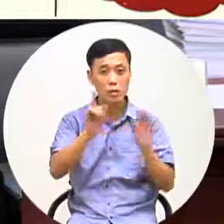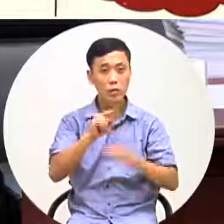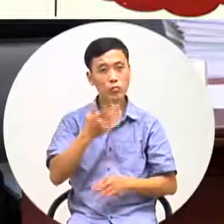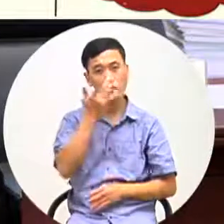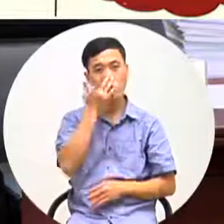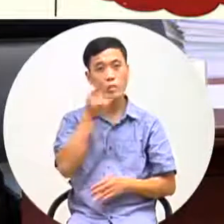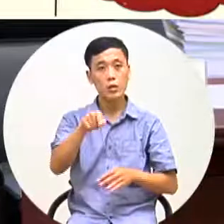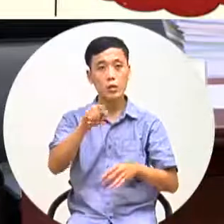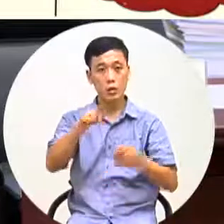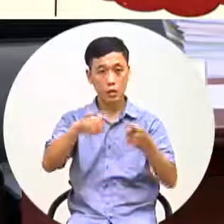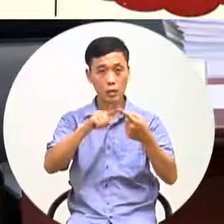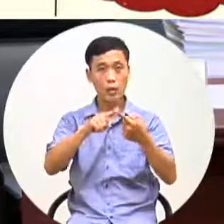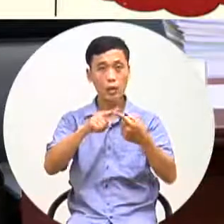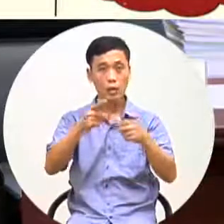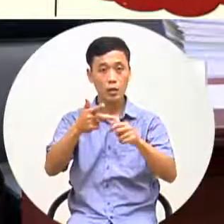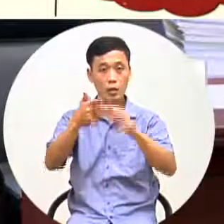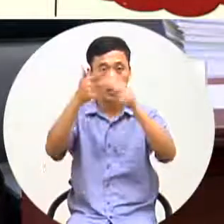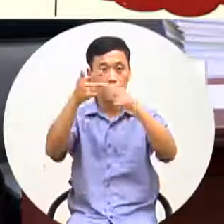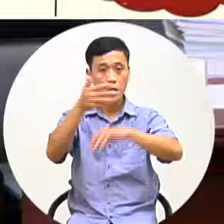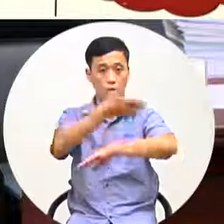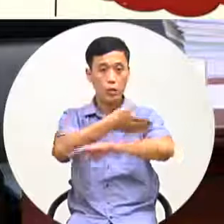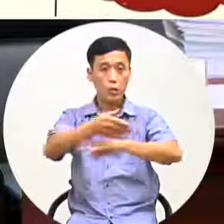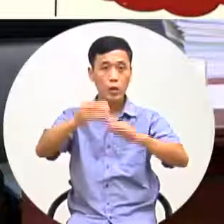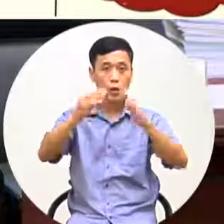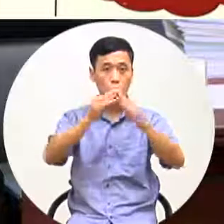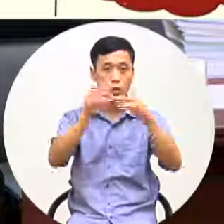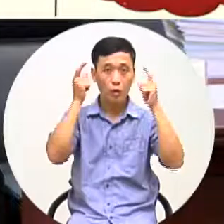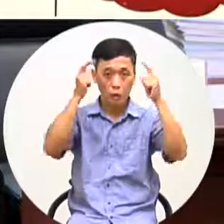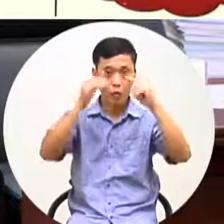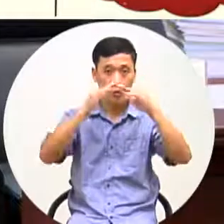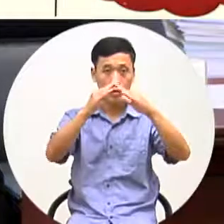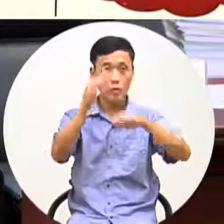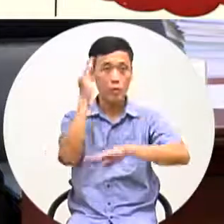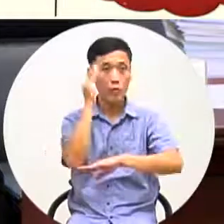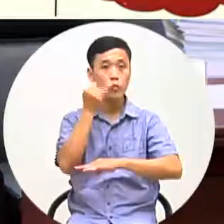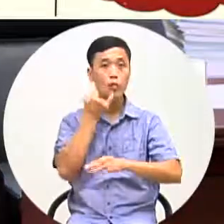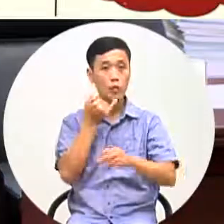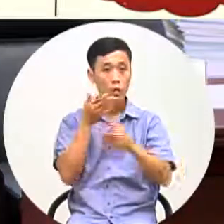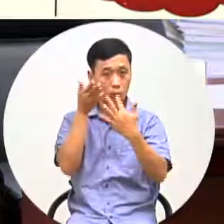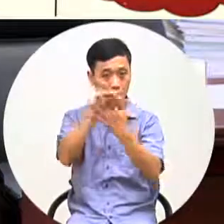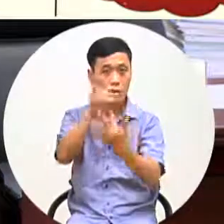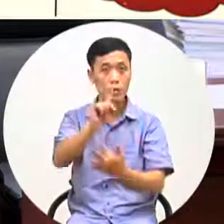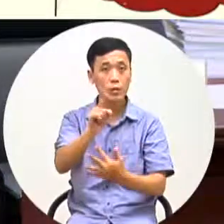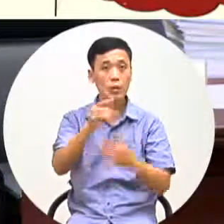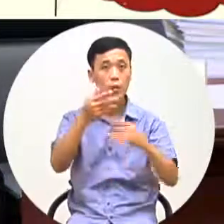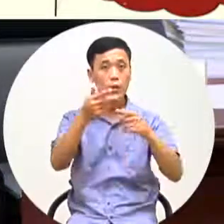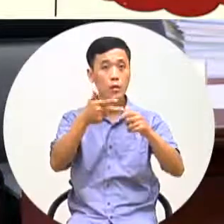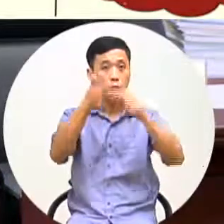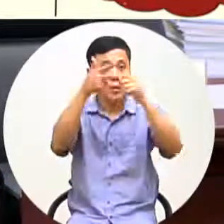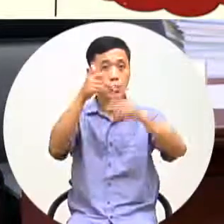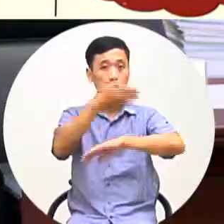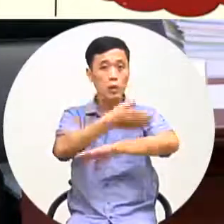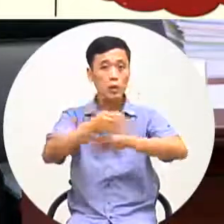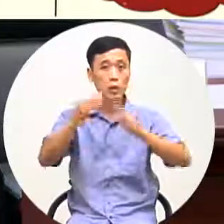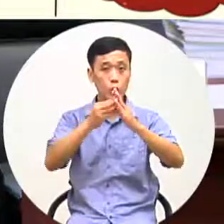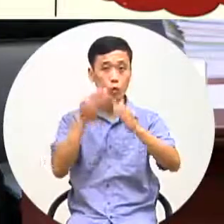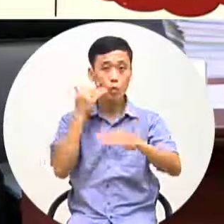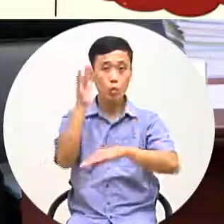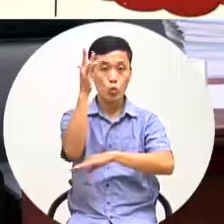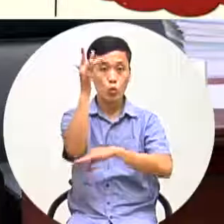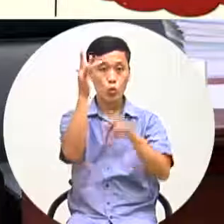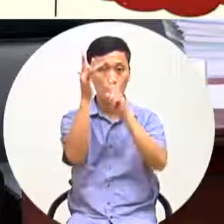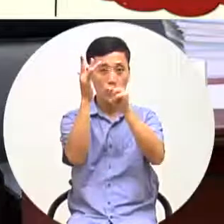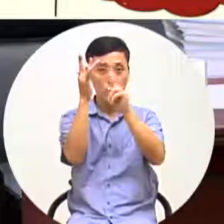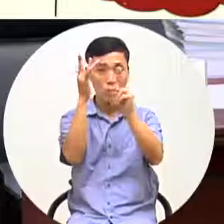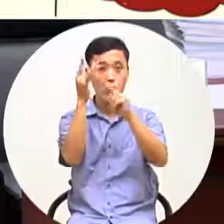时候，高雄市政府能做什么事情？因为第七合川局说，你这树啊不够高的时候，红台梯它也倒下来，它可能就会压